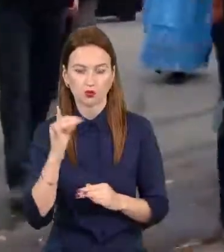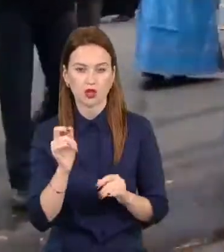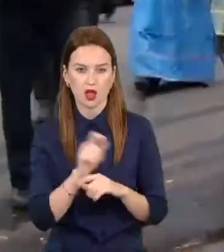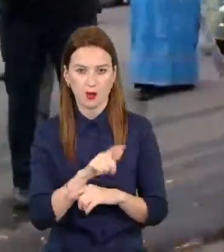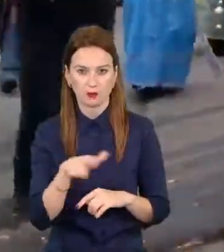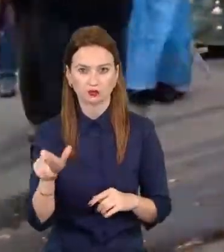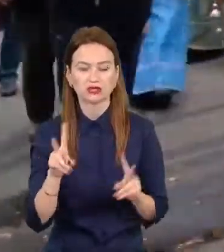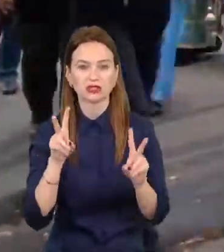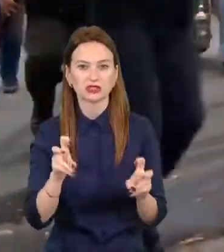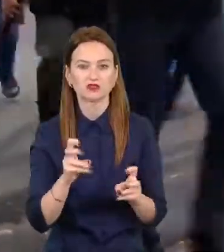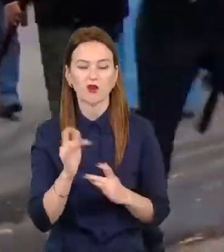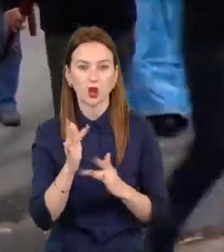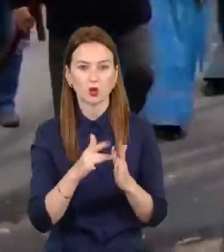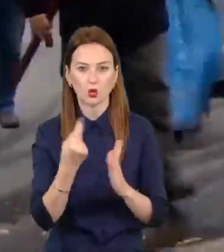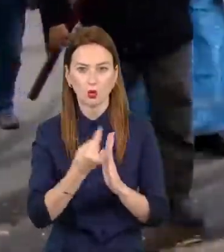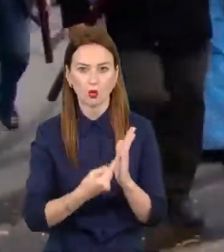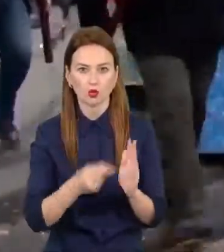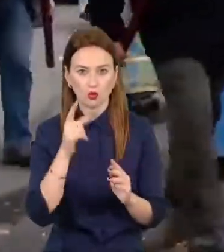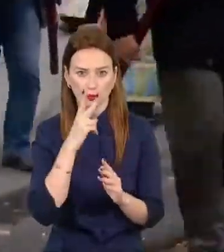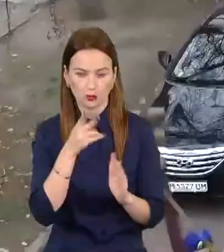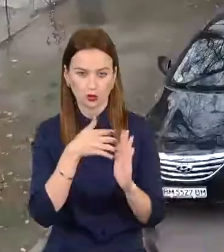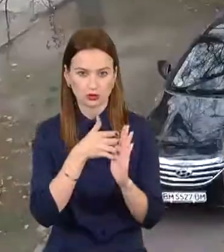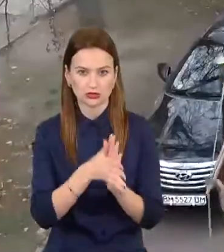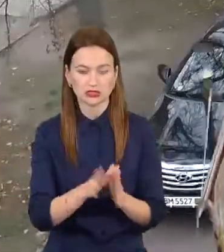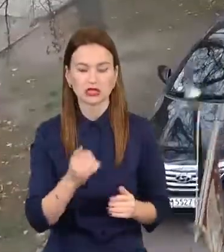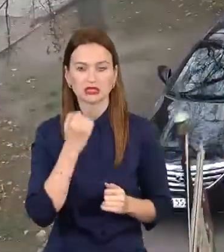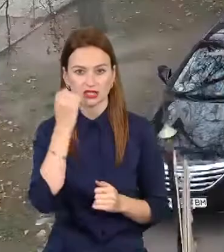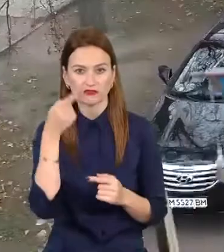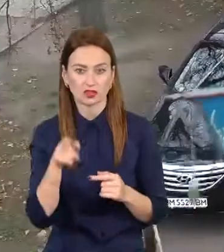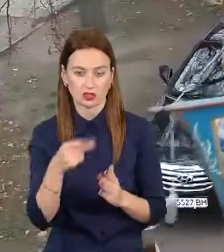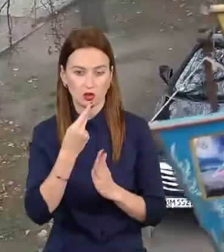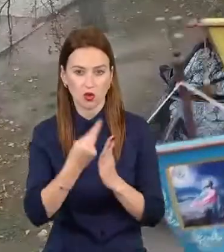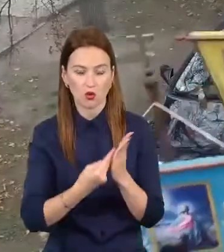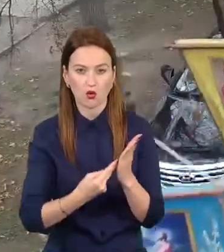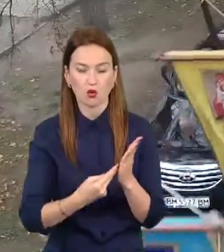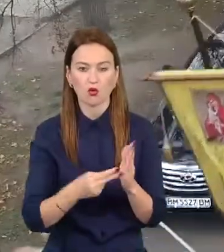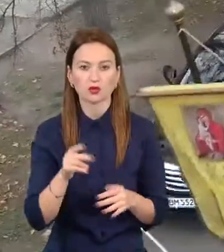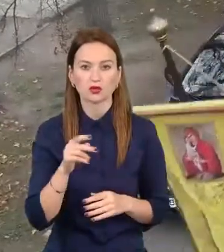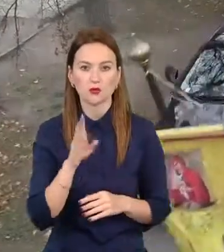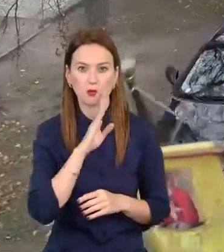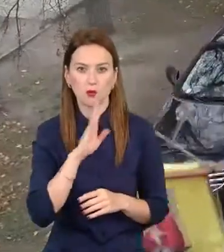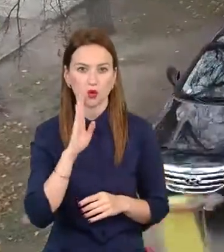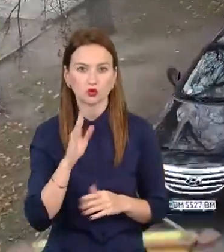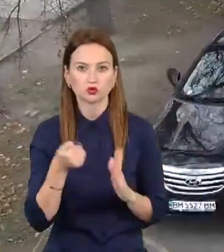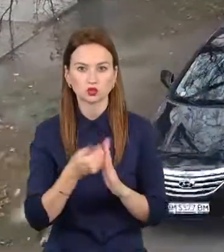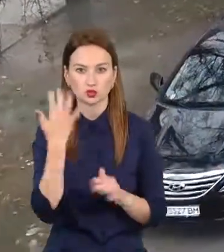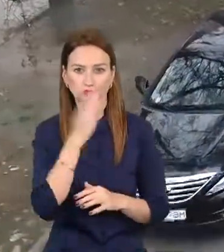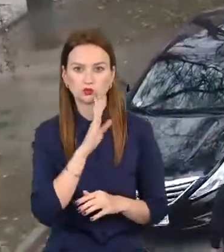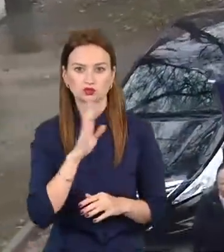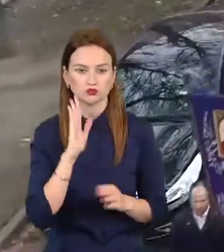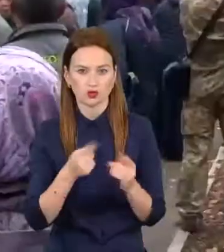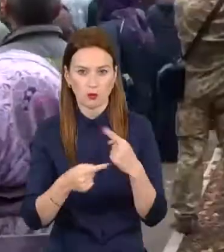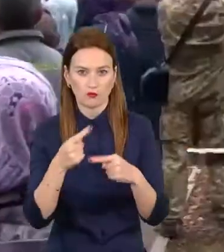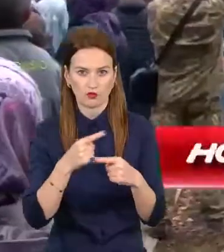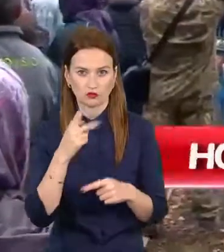іконою прозріння. За переказами, у 18 столітті завдяки чудотворній Корсунсько-Шпилівській іконі Богородиці до сліпої дівчинки повернувся